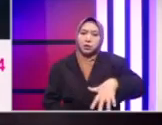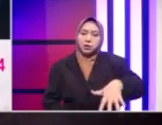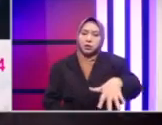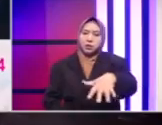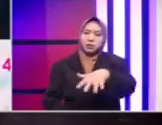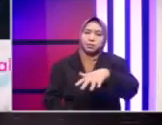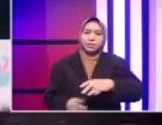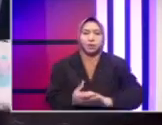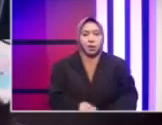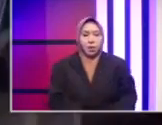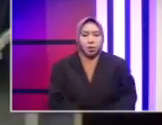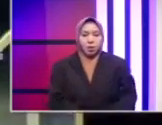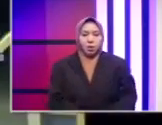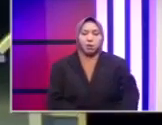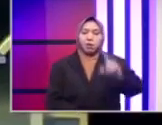Bismillahirrohmanirrohim